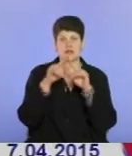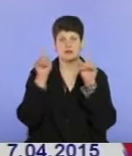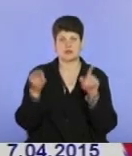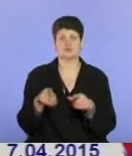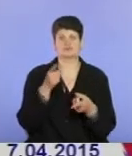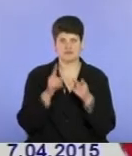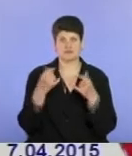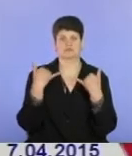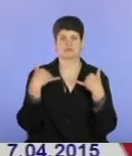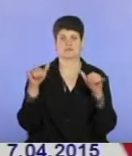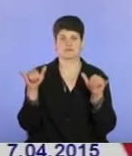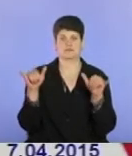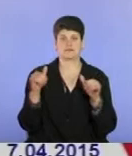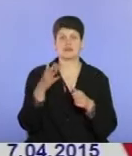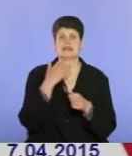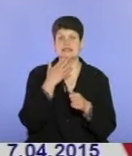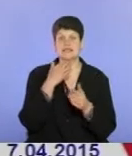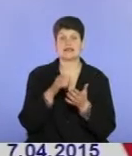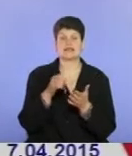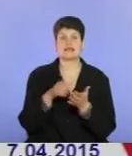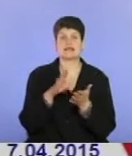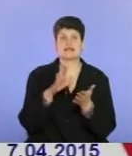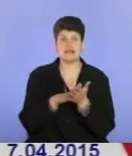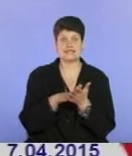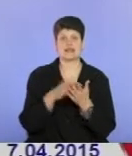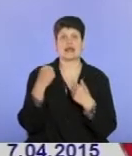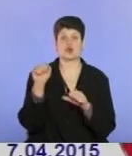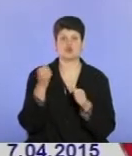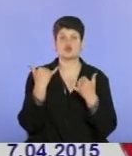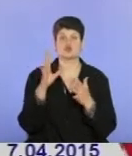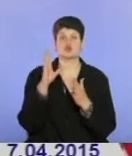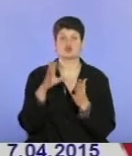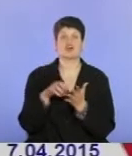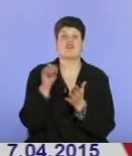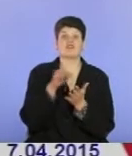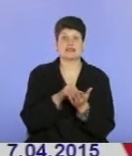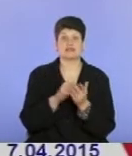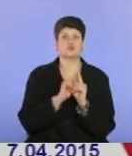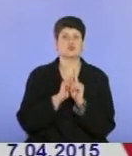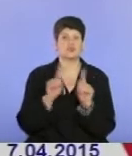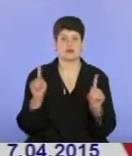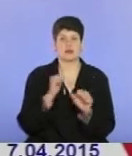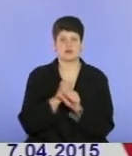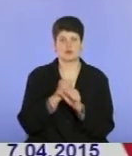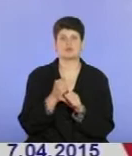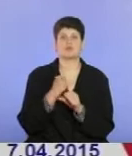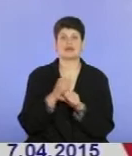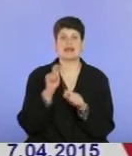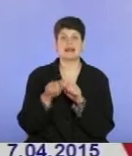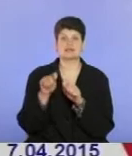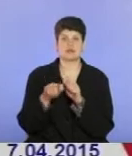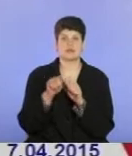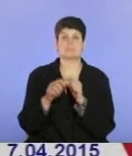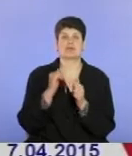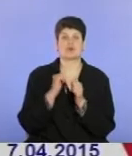здивував національний реєстр рекордів сьогодні буде внесена унікальна робота ми зробили експертизу Перед